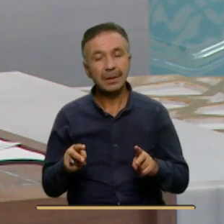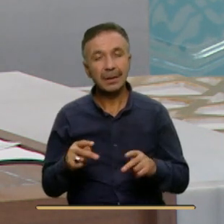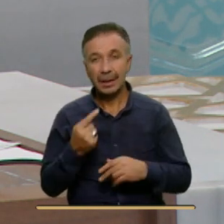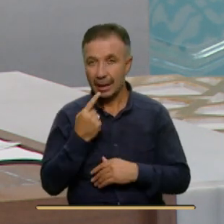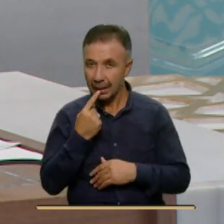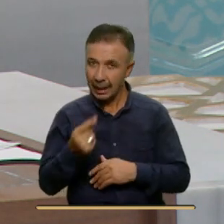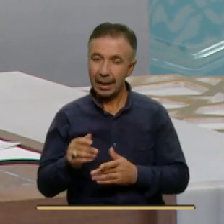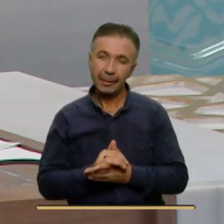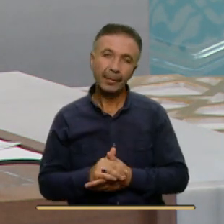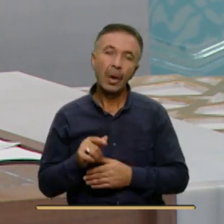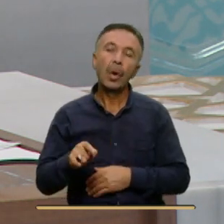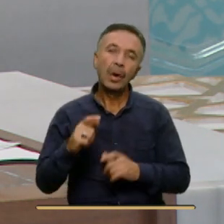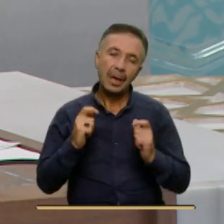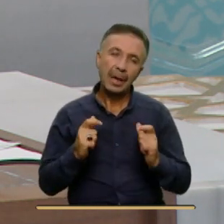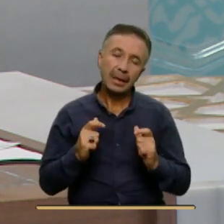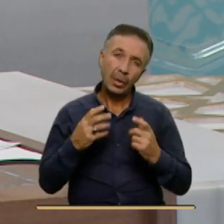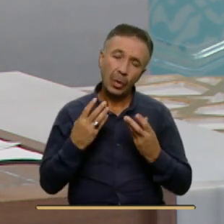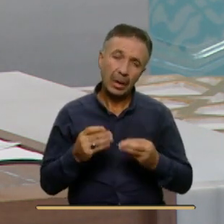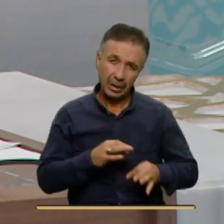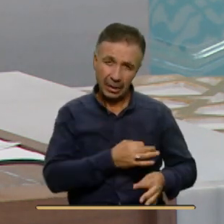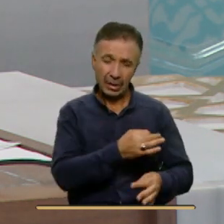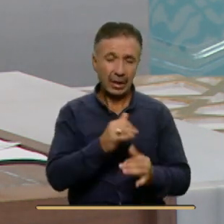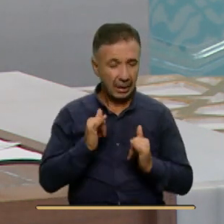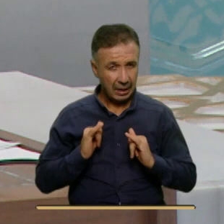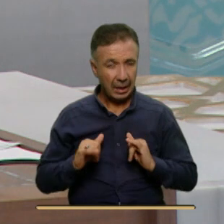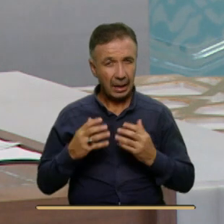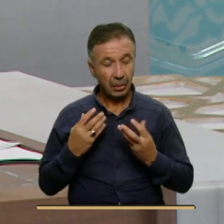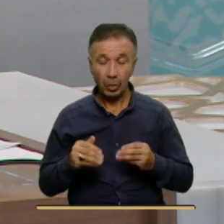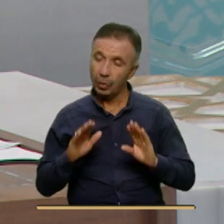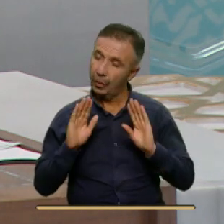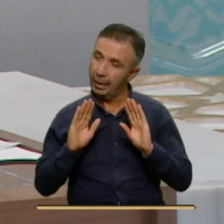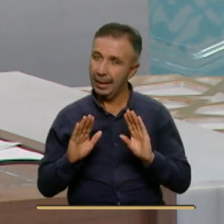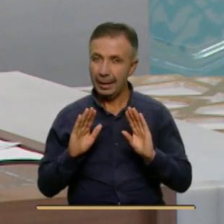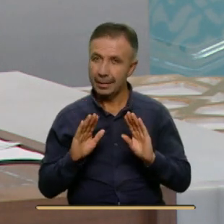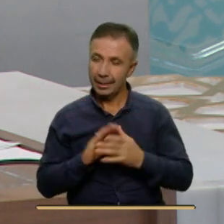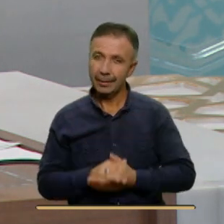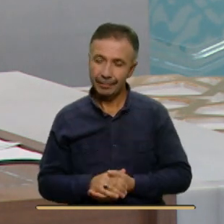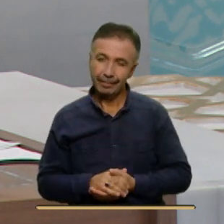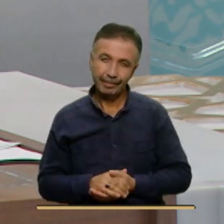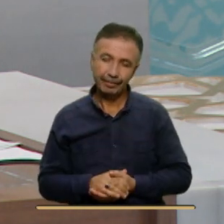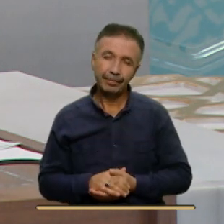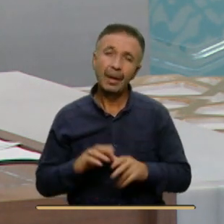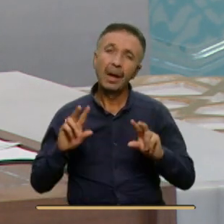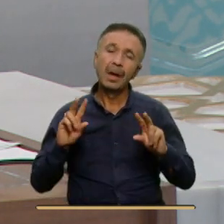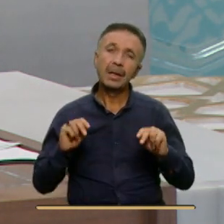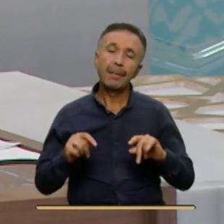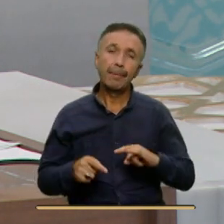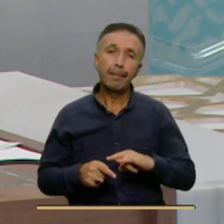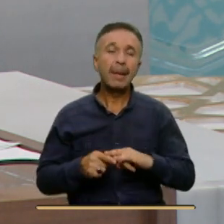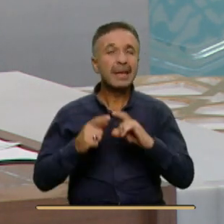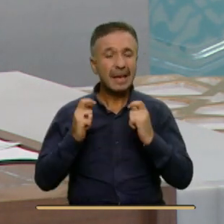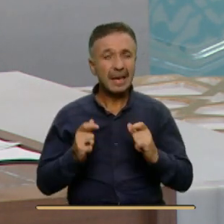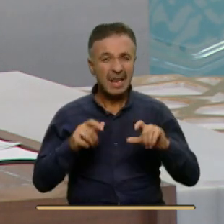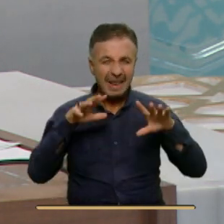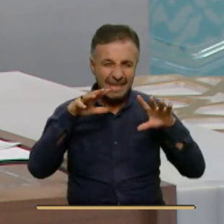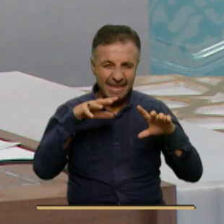diyerek orada bulunanları rahatlattı. Ancak tam Mekke'nin fethedileceği